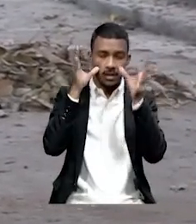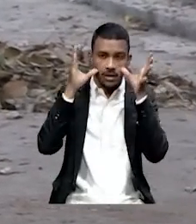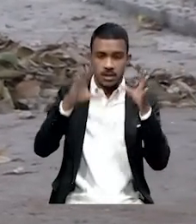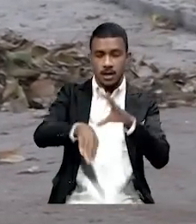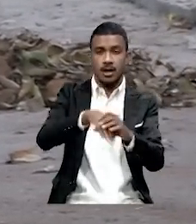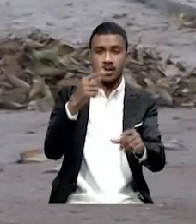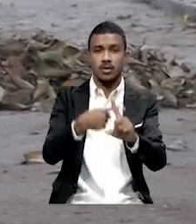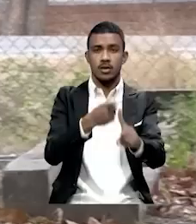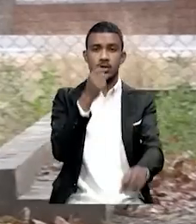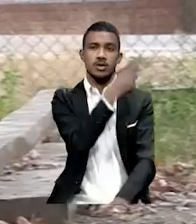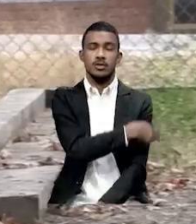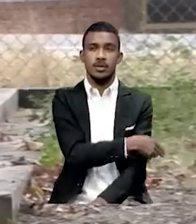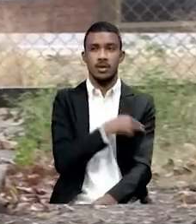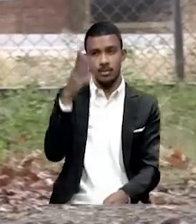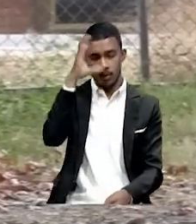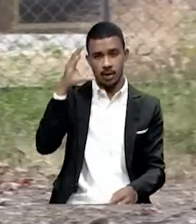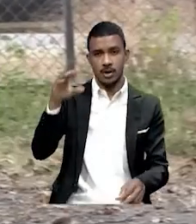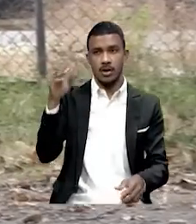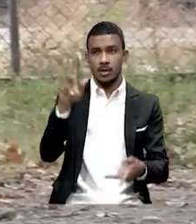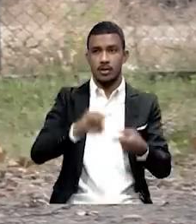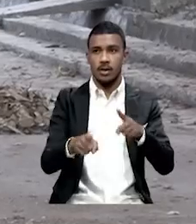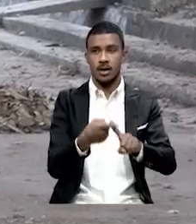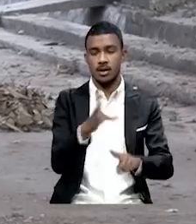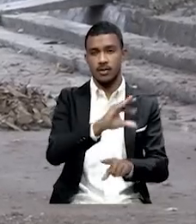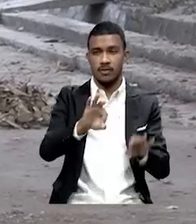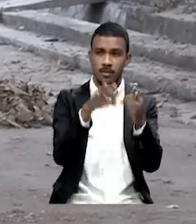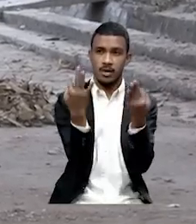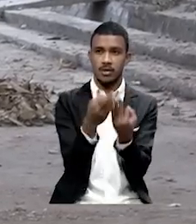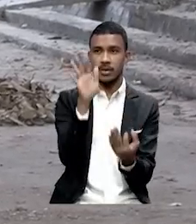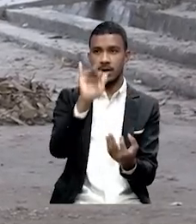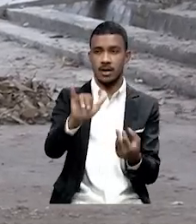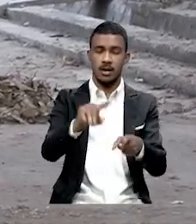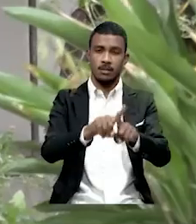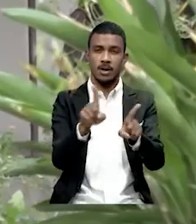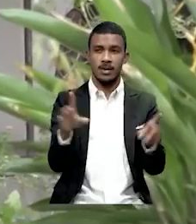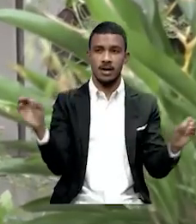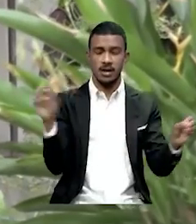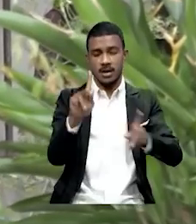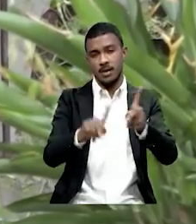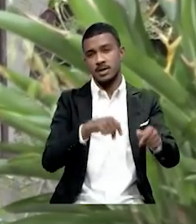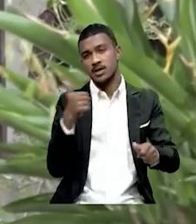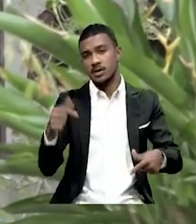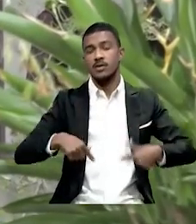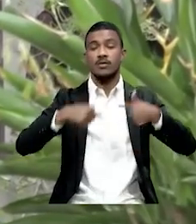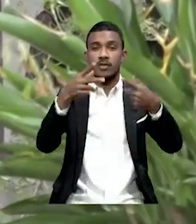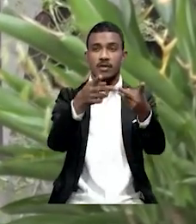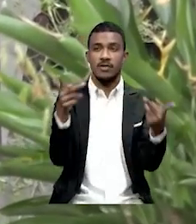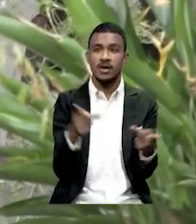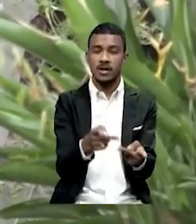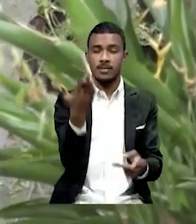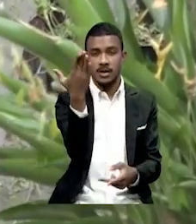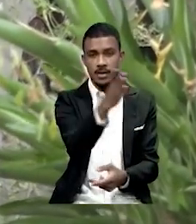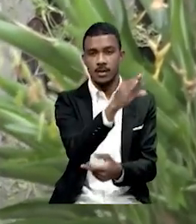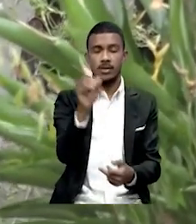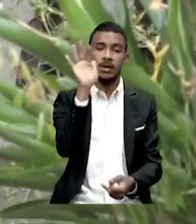nia tenta buka nia colega na família sira atu helaba, mas be, lá ia ema rumang atu ferese fatim bania, hudi